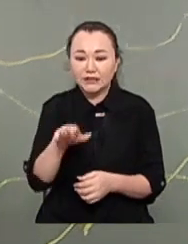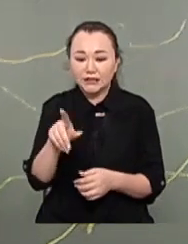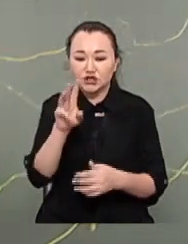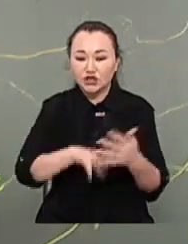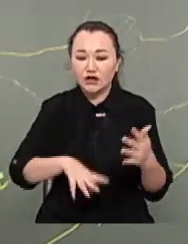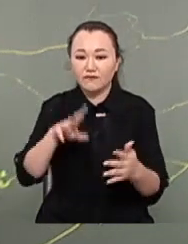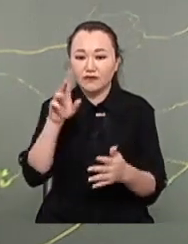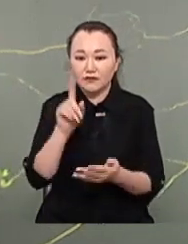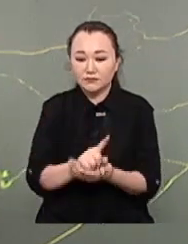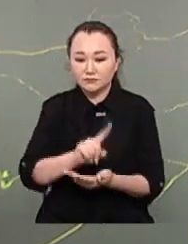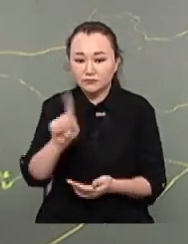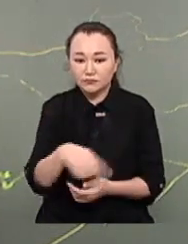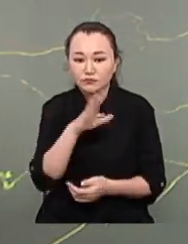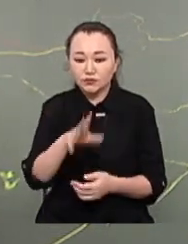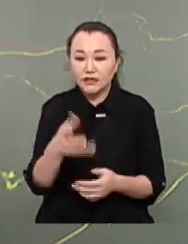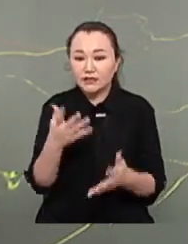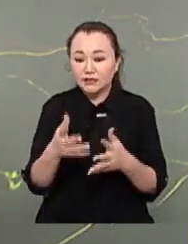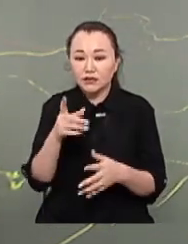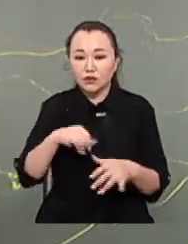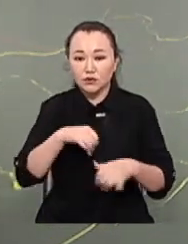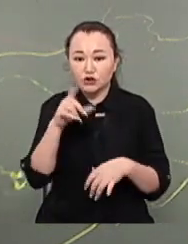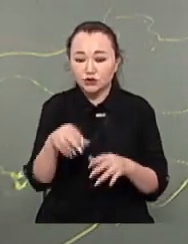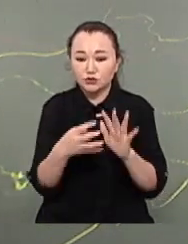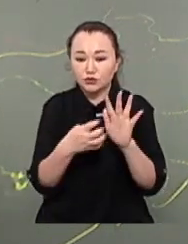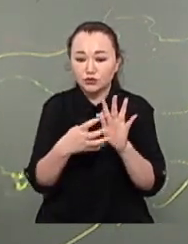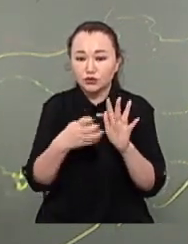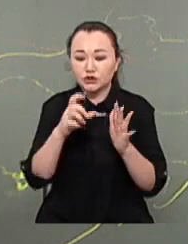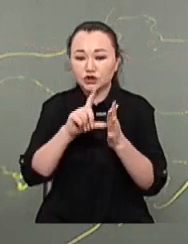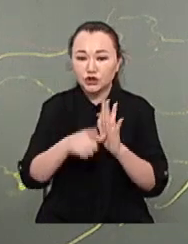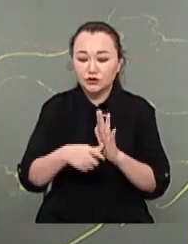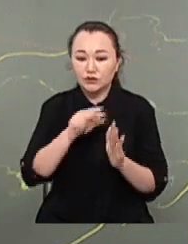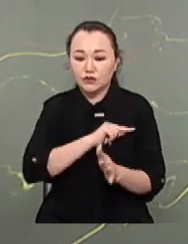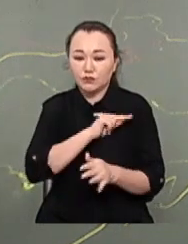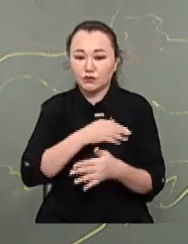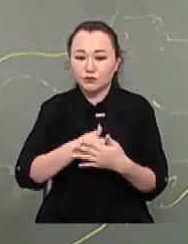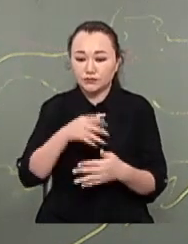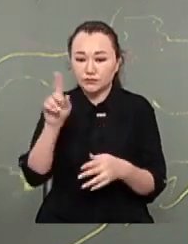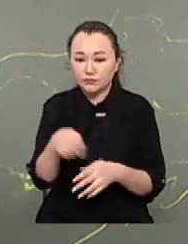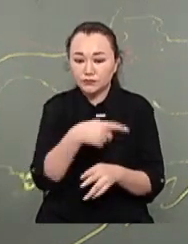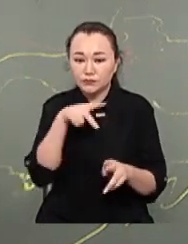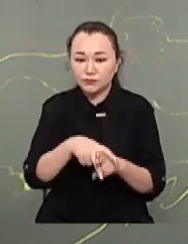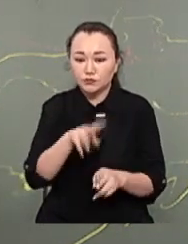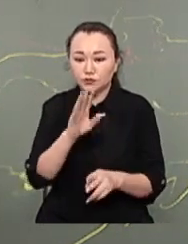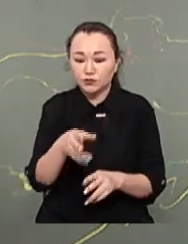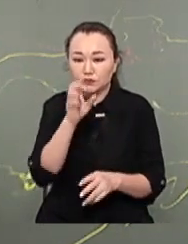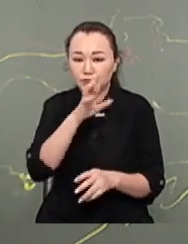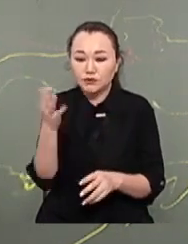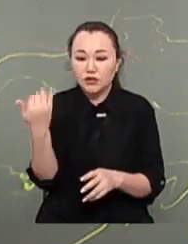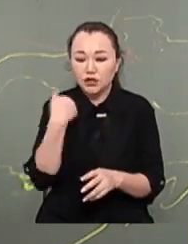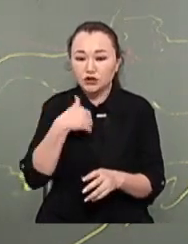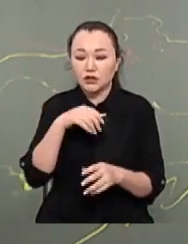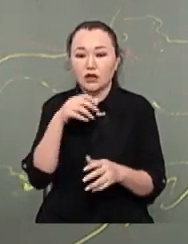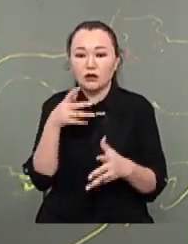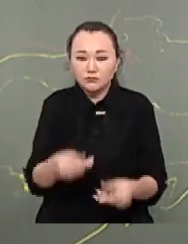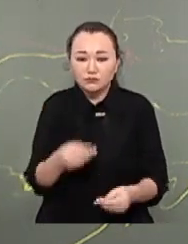төлеуге міндетті. Болмаса бұзақылар 900 сағаттық қоғамдық жұмыстарға жегілуі мүмкін. Айта кетейік, бұған дейін мемлекеттік рәміздерді аяқ